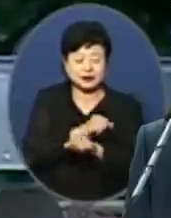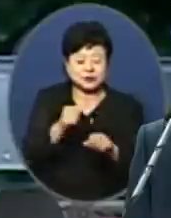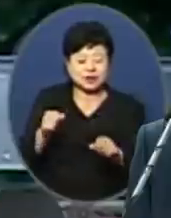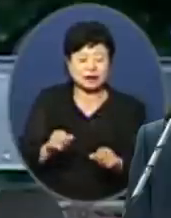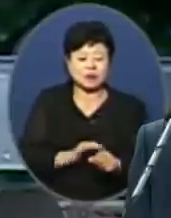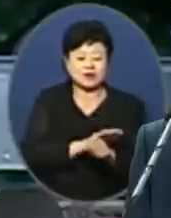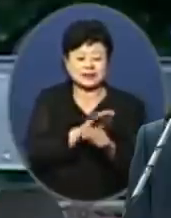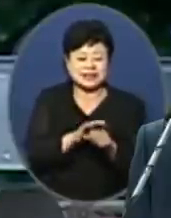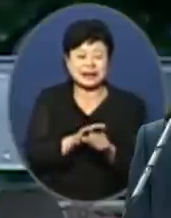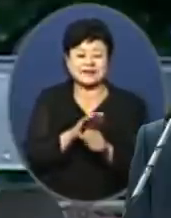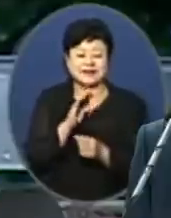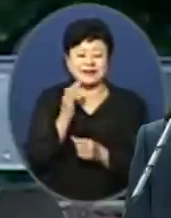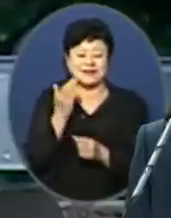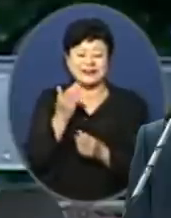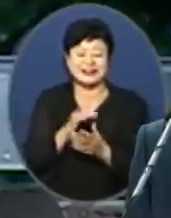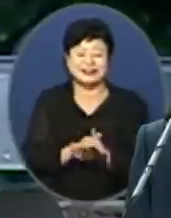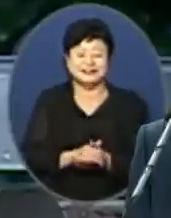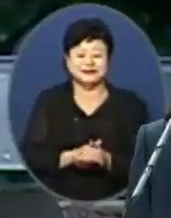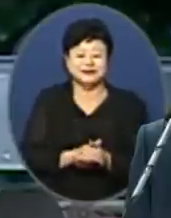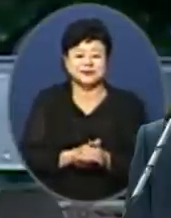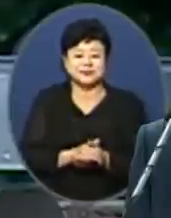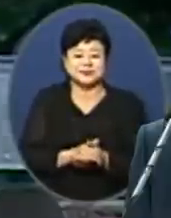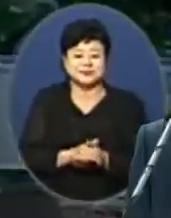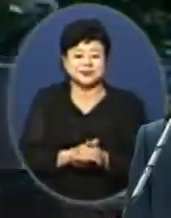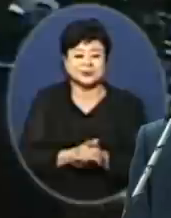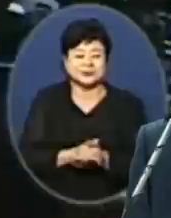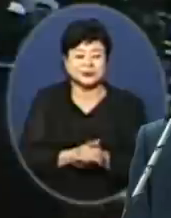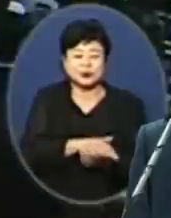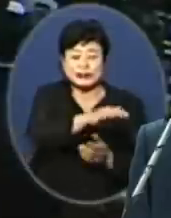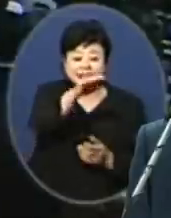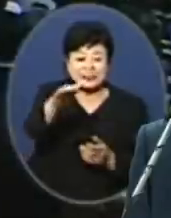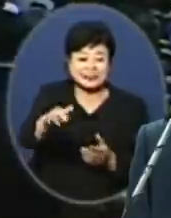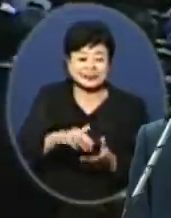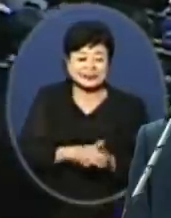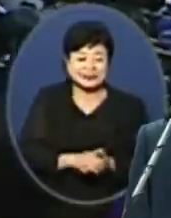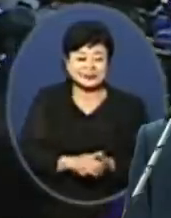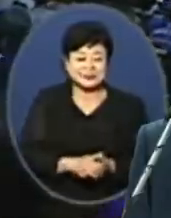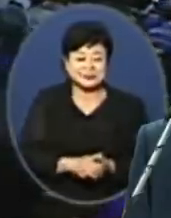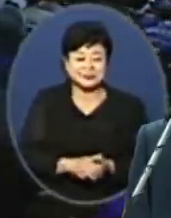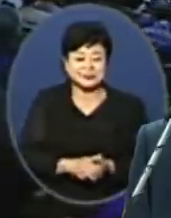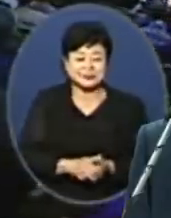용서하고 사는 것이 결혼인 것입니다. 우리가